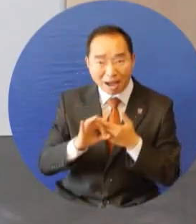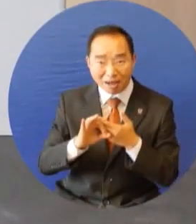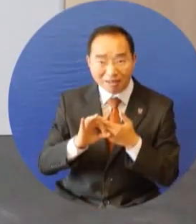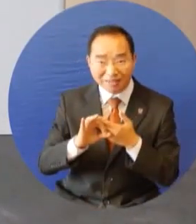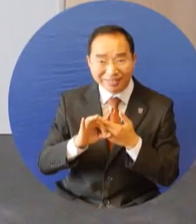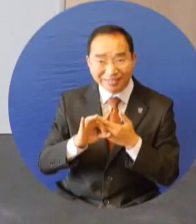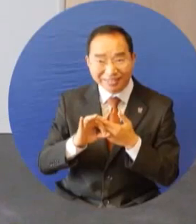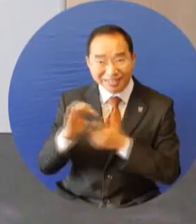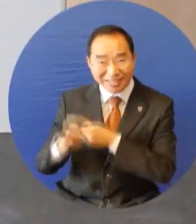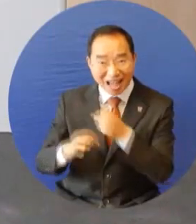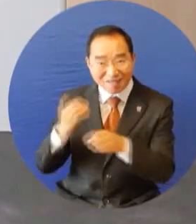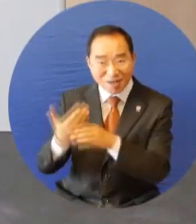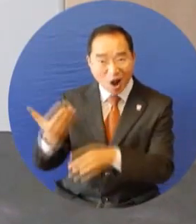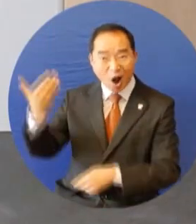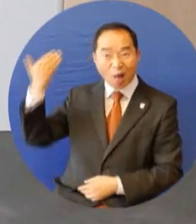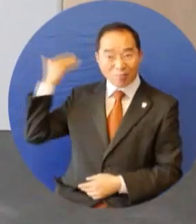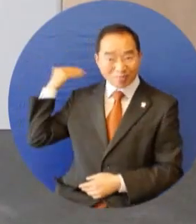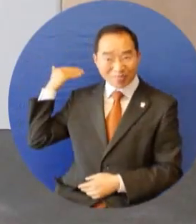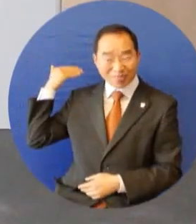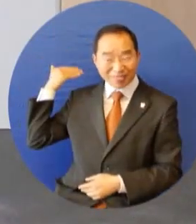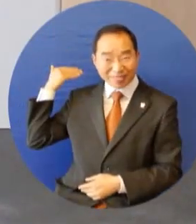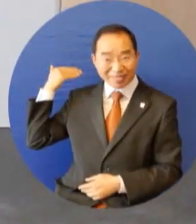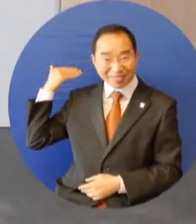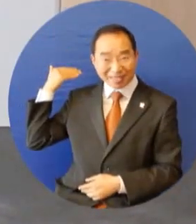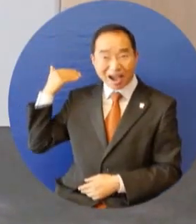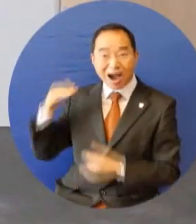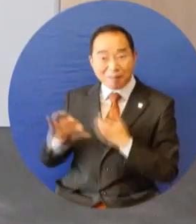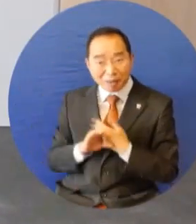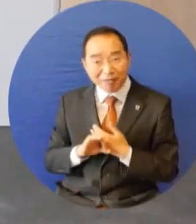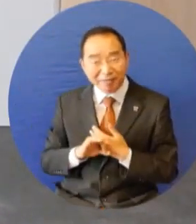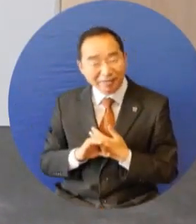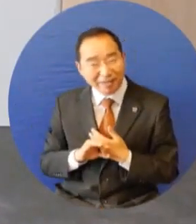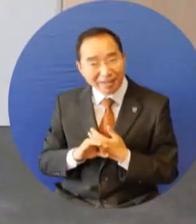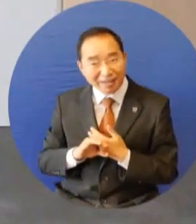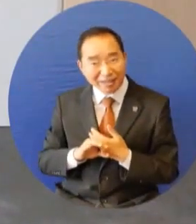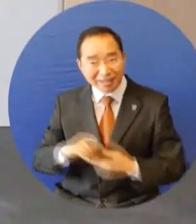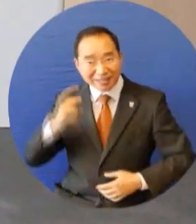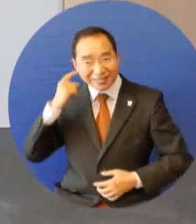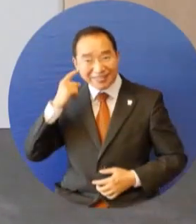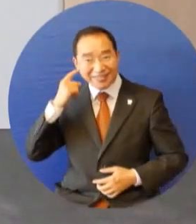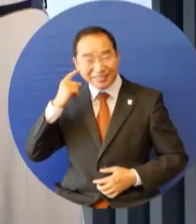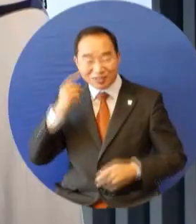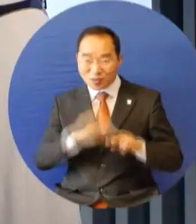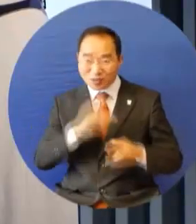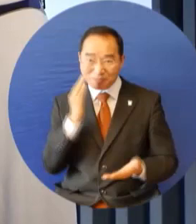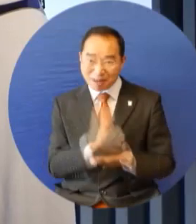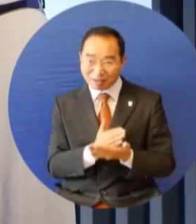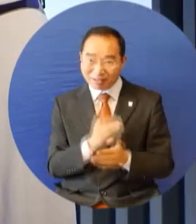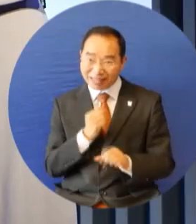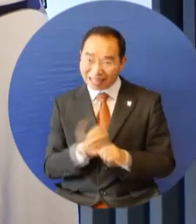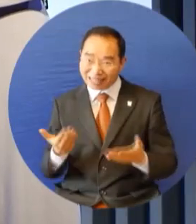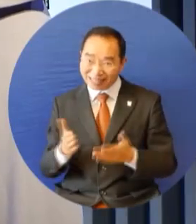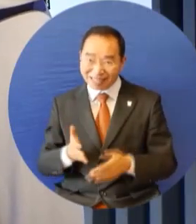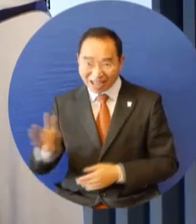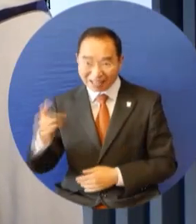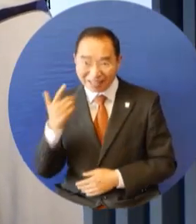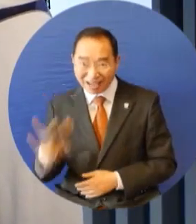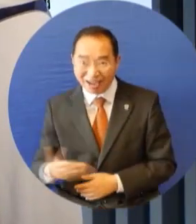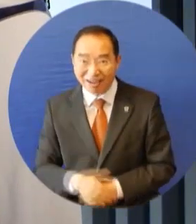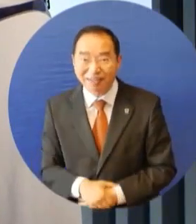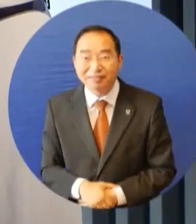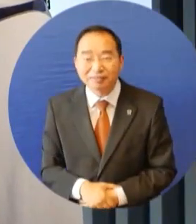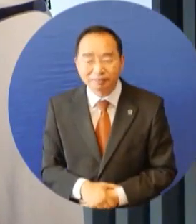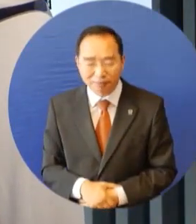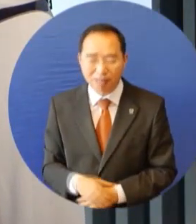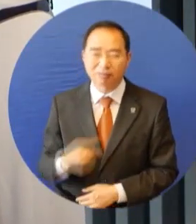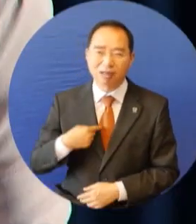과거로 돌아간다면 요리 말고 이 다른 일을 또 하실 건가요? 저는 음식